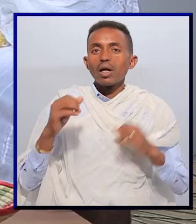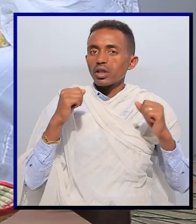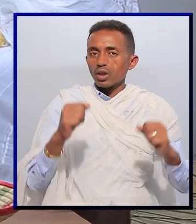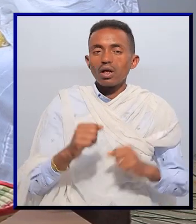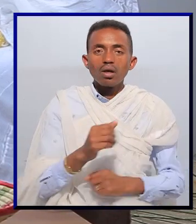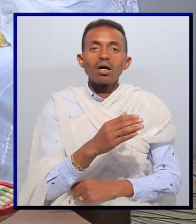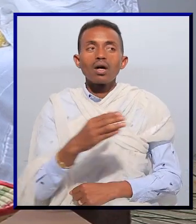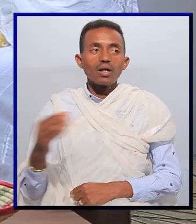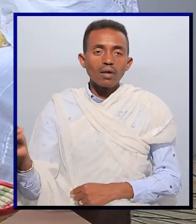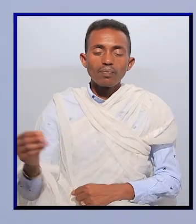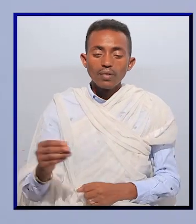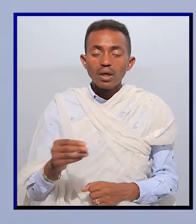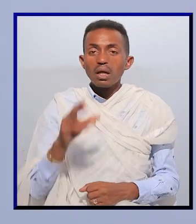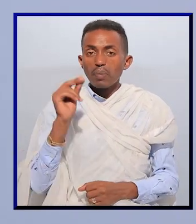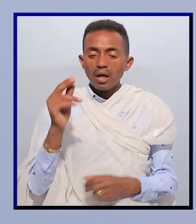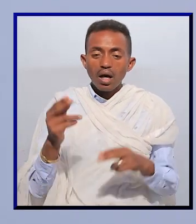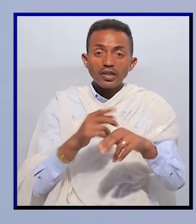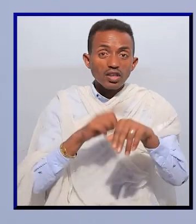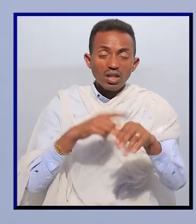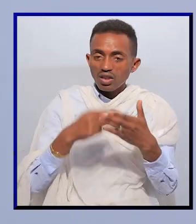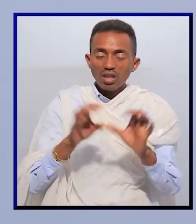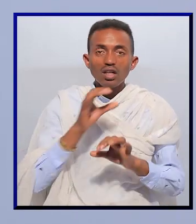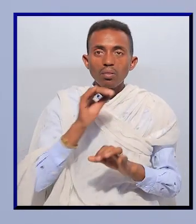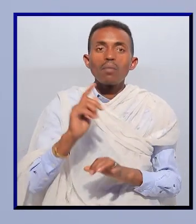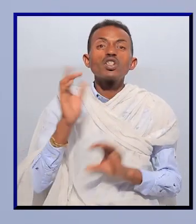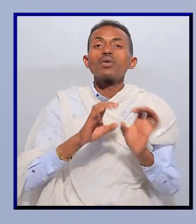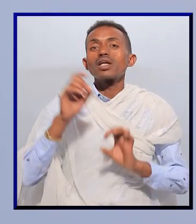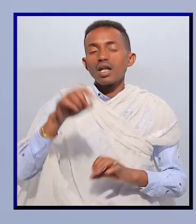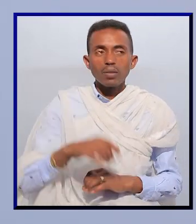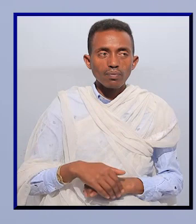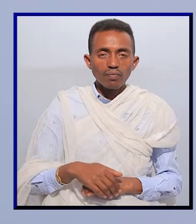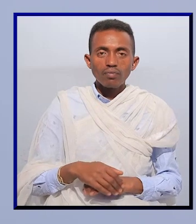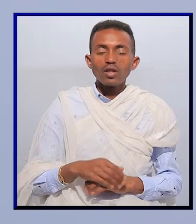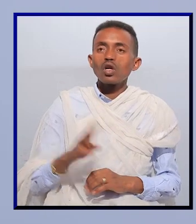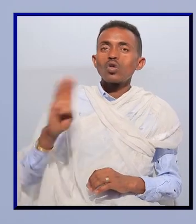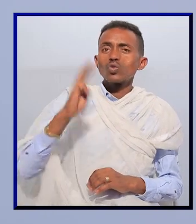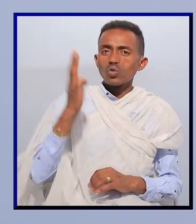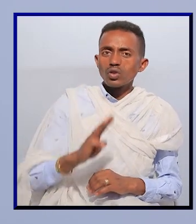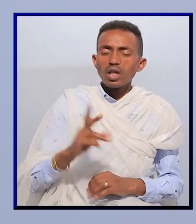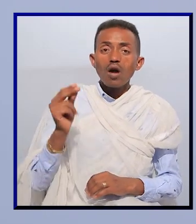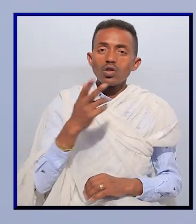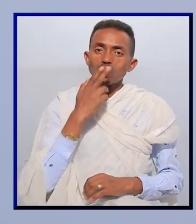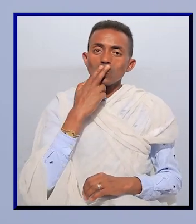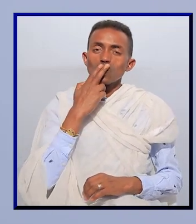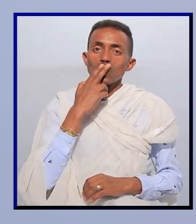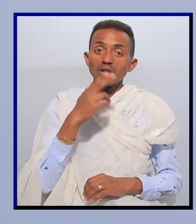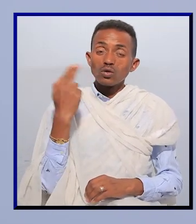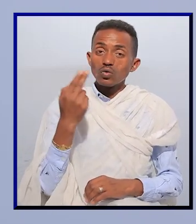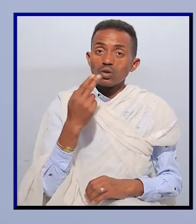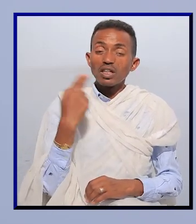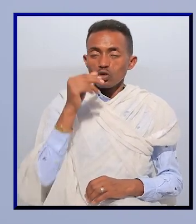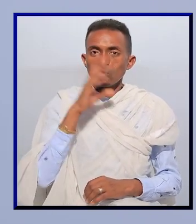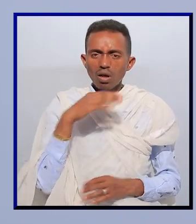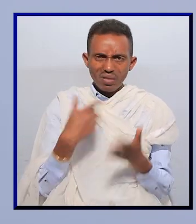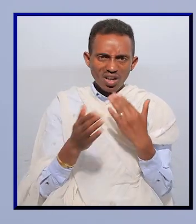እንዲወጣ ማድረግ ይቻላልና በሂደት ባጭር ጊዜ እንትን አይባልም ልክ እንደምን እንደነው ማየት ያለብን ሱስ እንትን የሲጋራ ሱስ የወደቀ